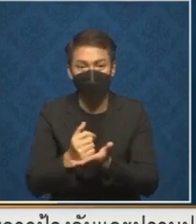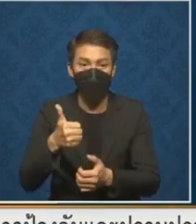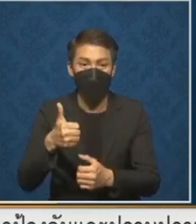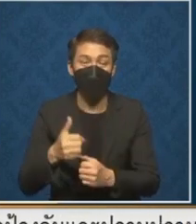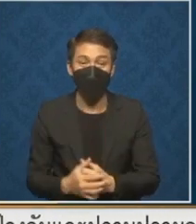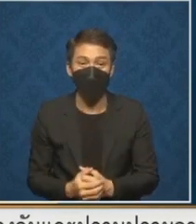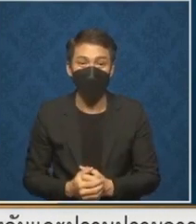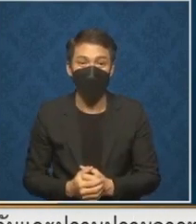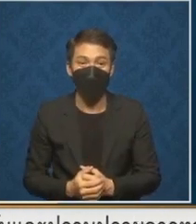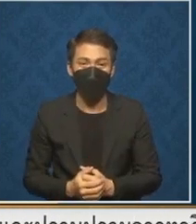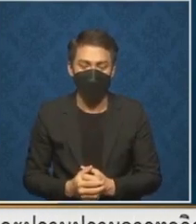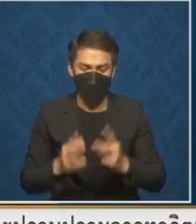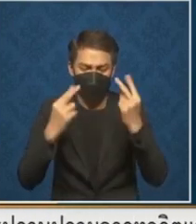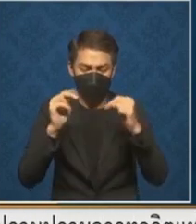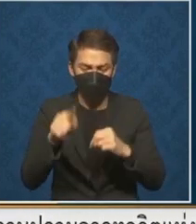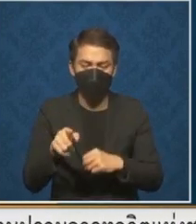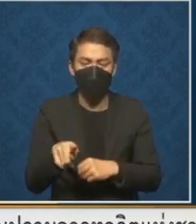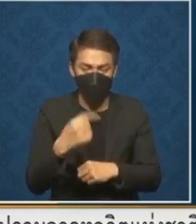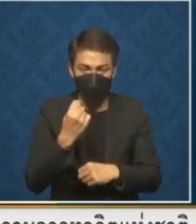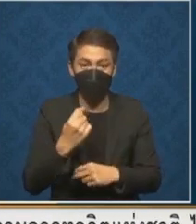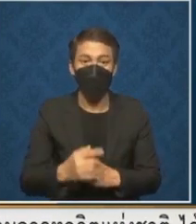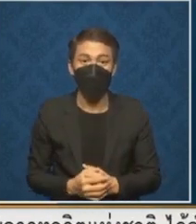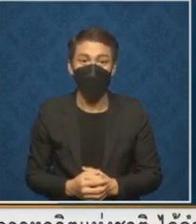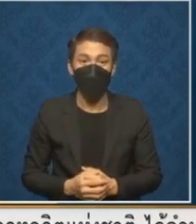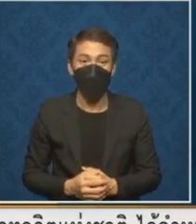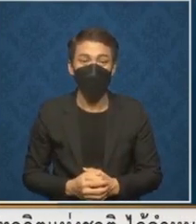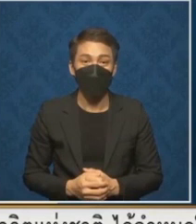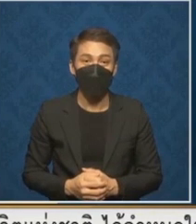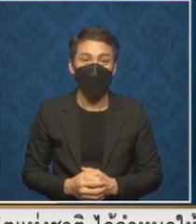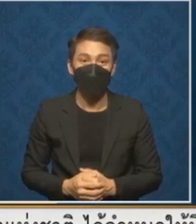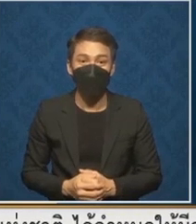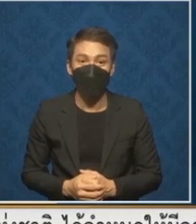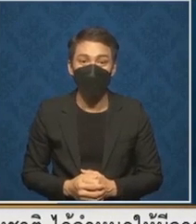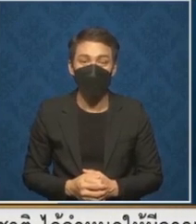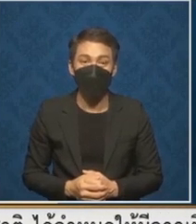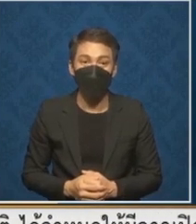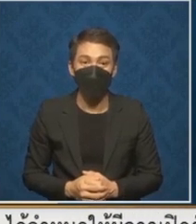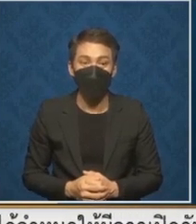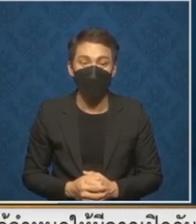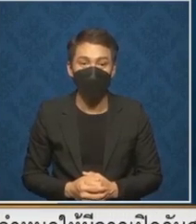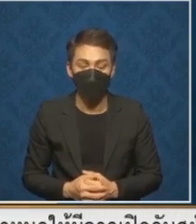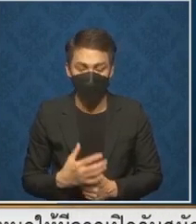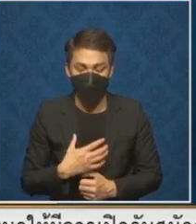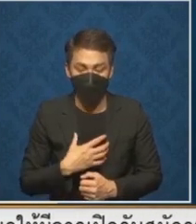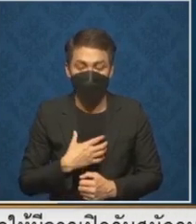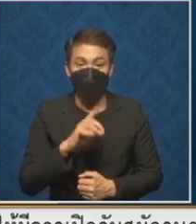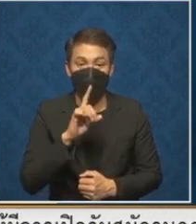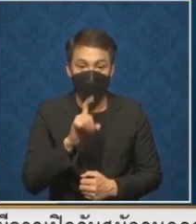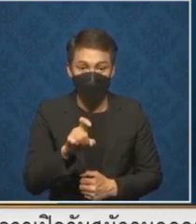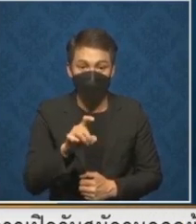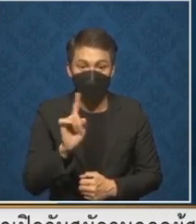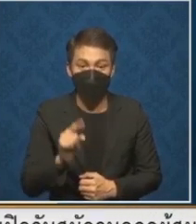ือหน้ายกคงตองตอบแต่ว่าผมกอยากจะมีเป็นเชิงคำถาม